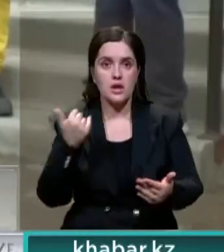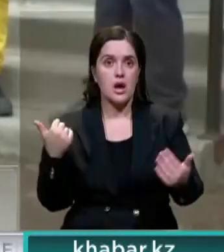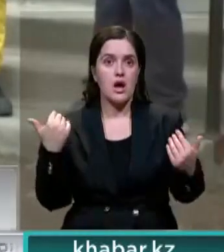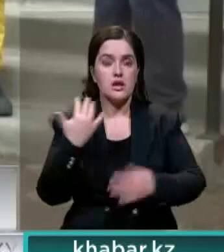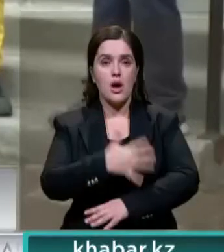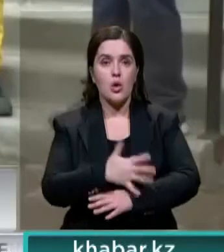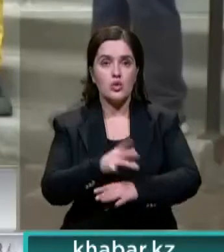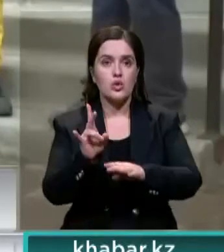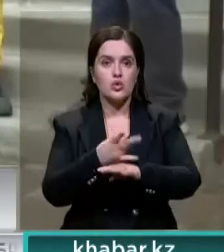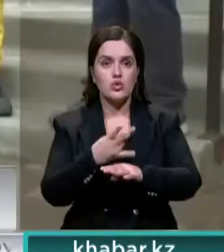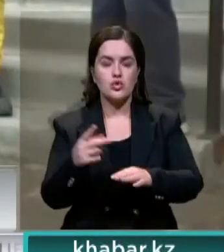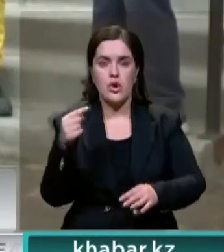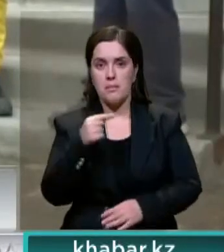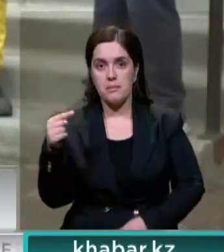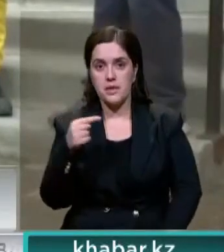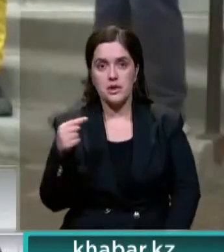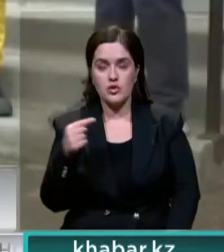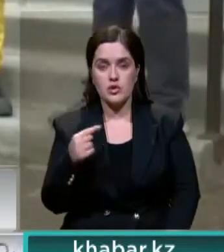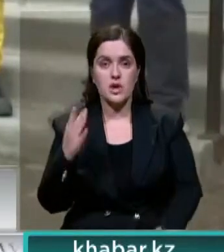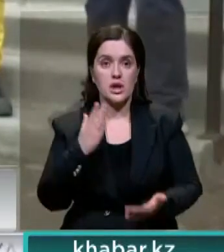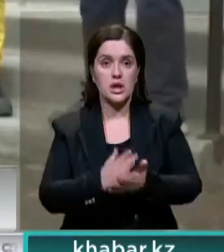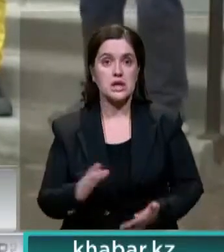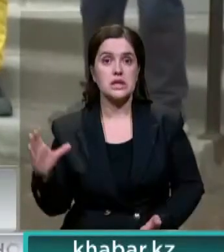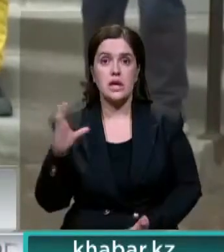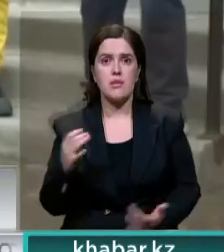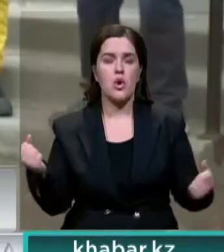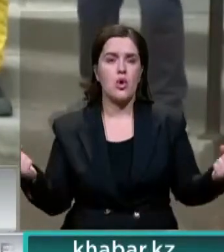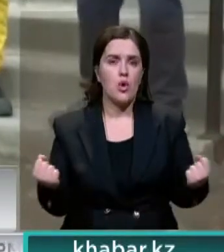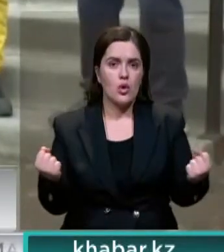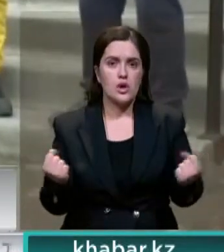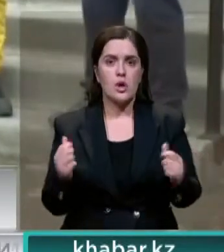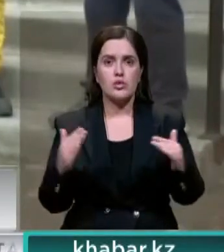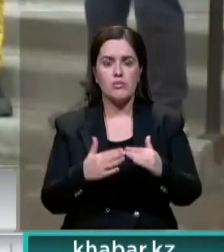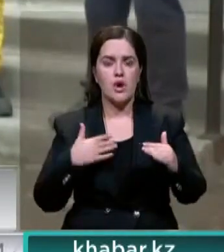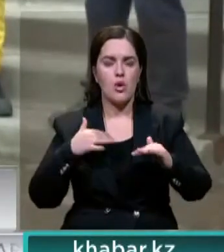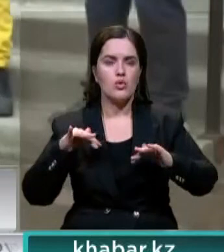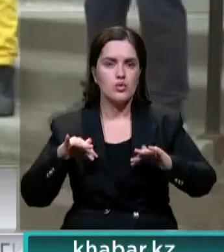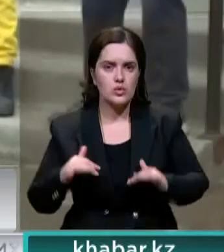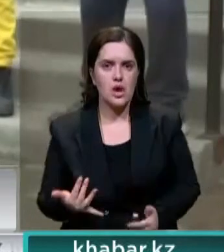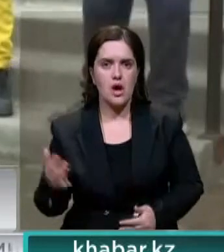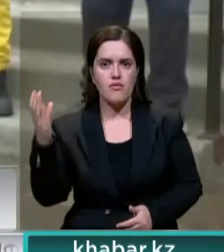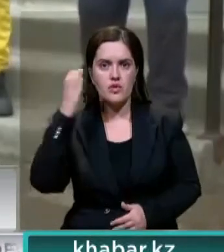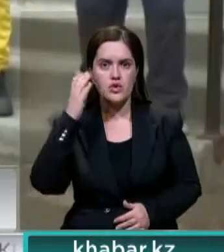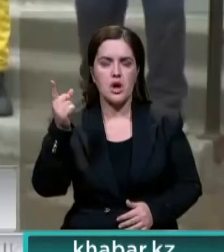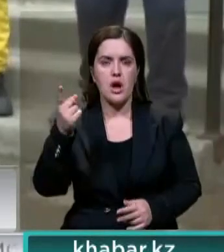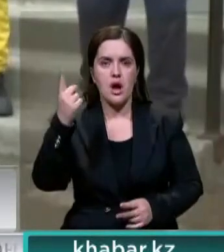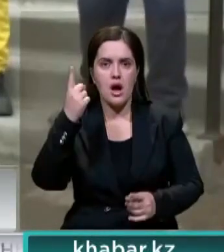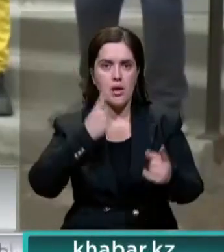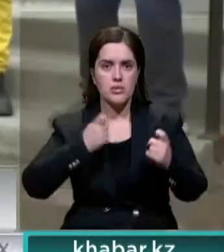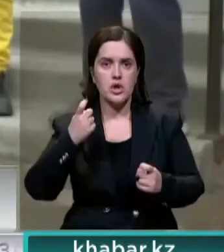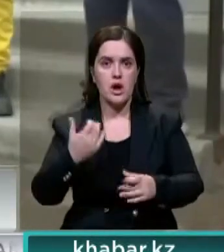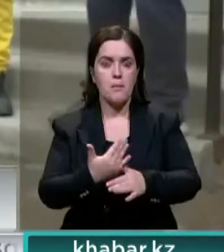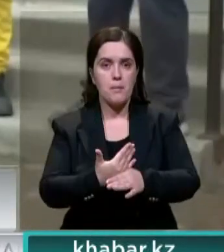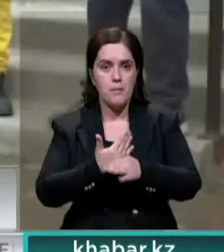улице ночью уже минусовая температура. Весь сентябрь холодно дома. Устали выслушивать обещания чиновников. Пусть